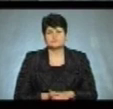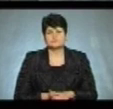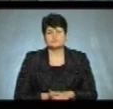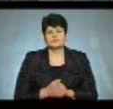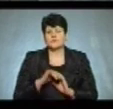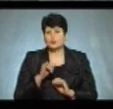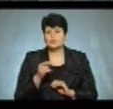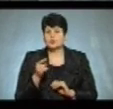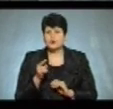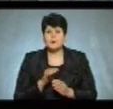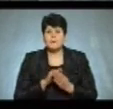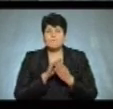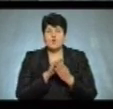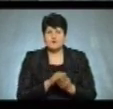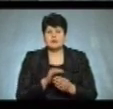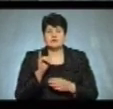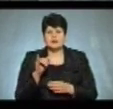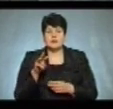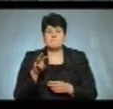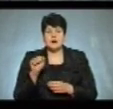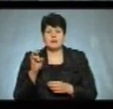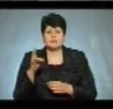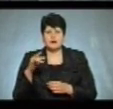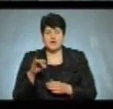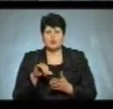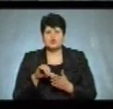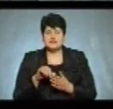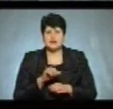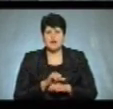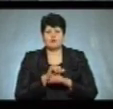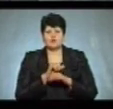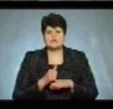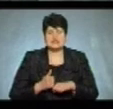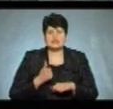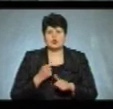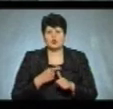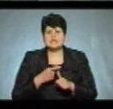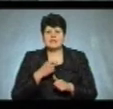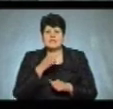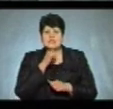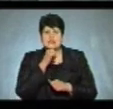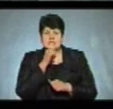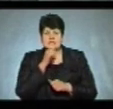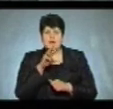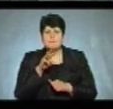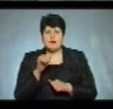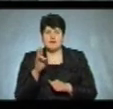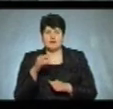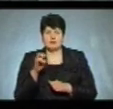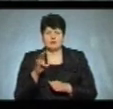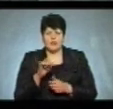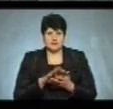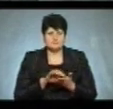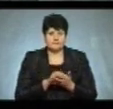У Тернополі поховали Івана Мандрика, учасника Революції Гідності, якого називали «Дід Майдан». Він помер вчора